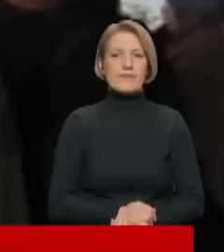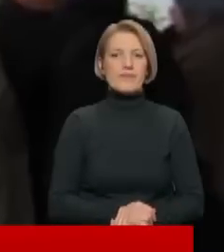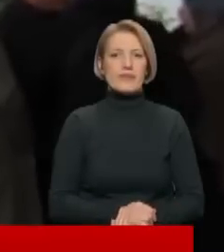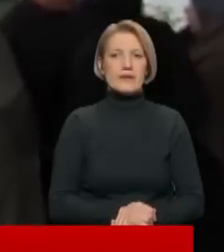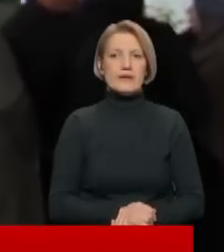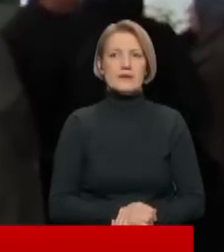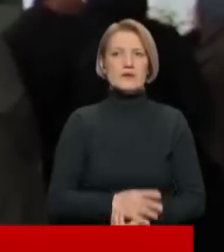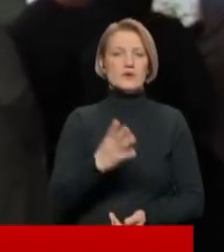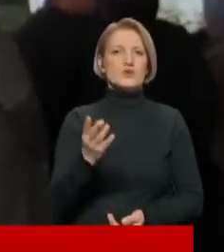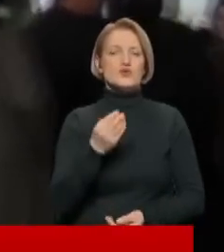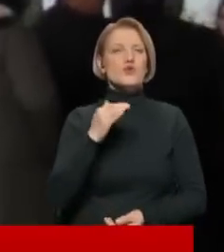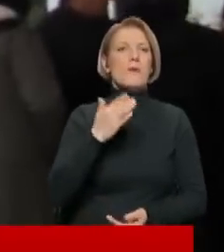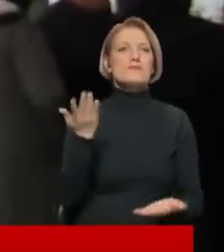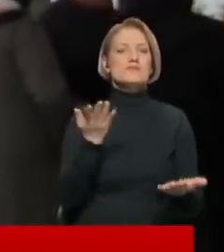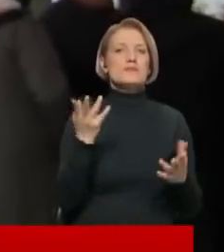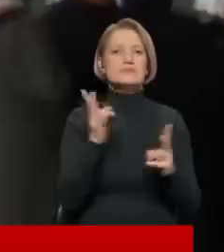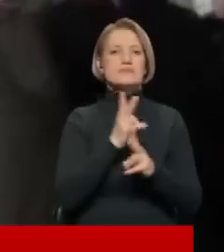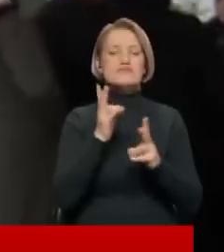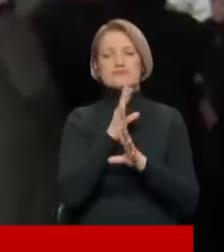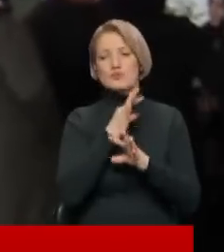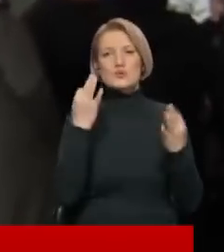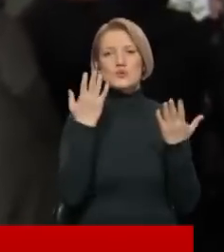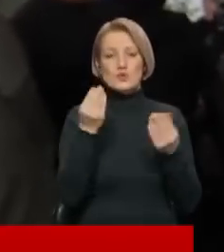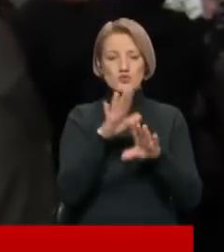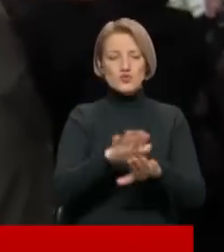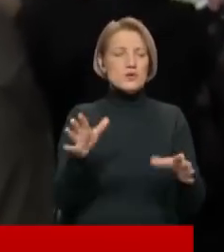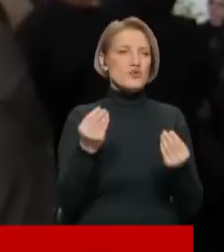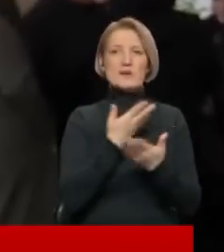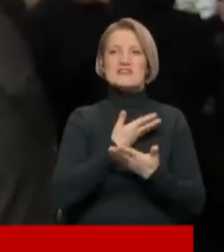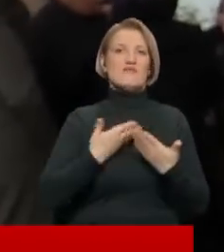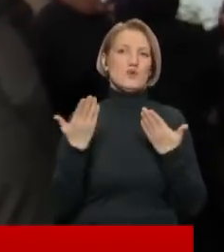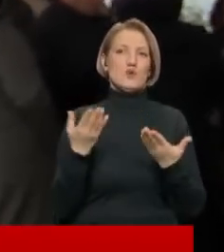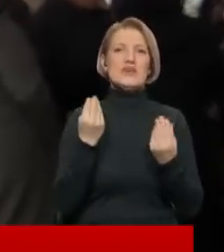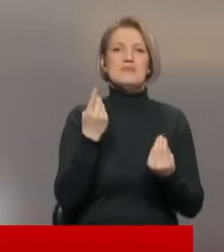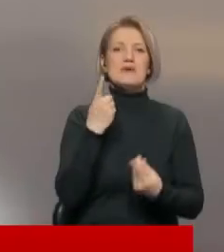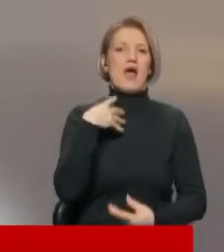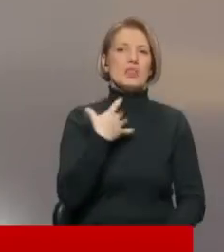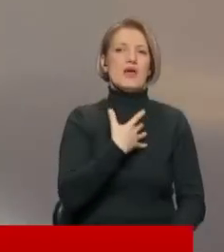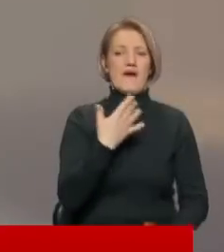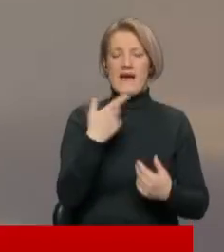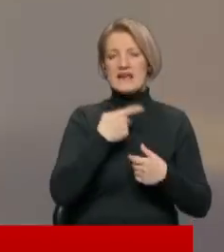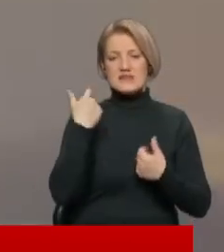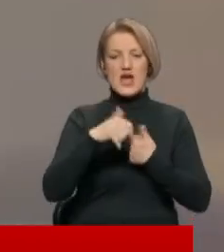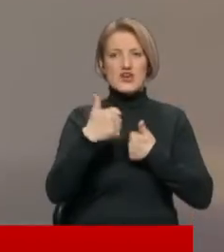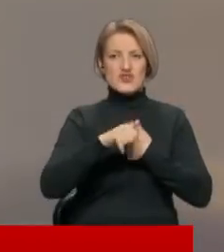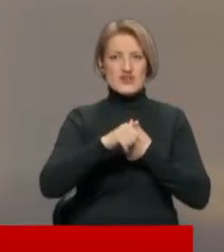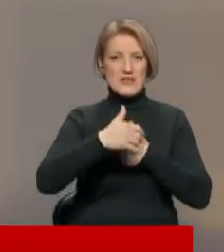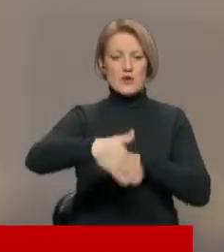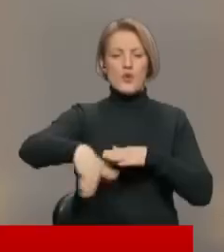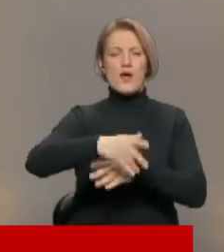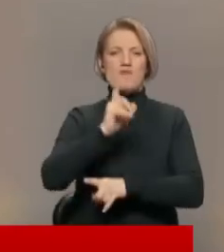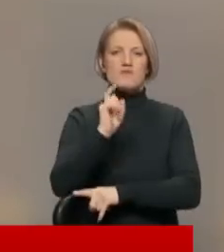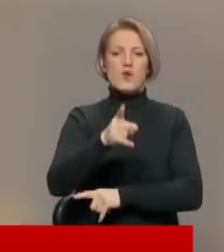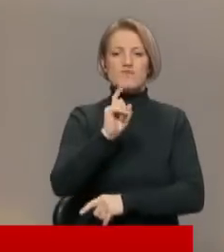çok hayatta buluydu çok erken oldu ve çocuklarının çok seviyordu çok iyi bir anneydi eski eşi tarafından Yol ortasında